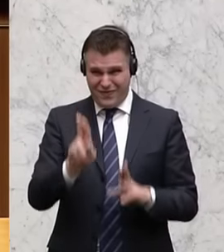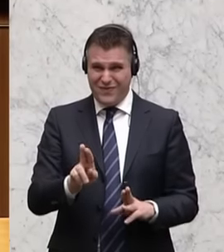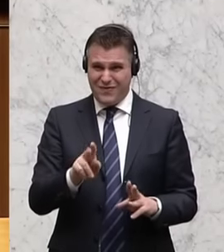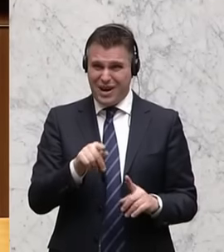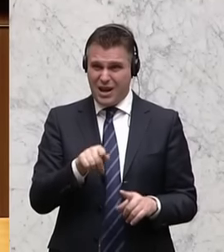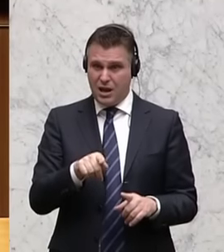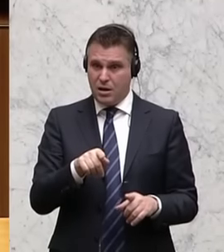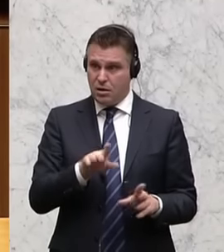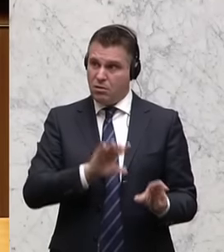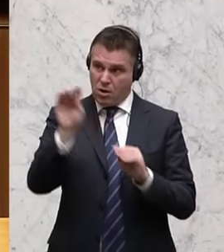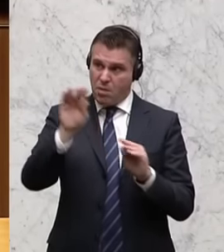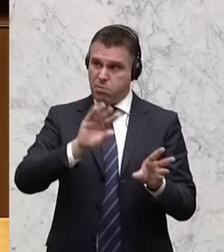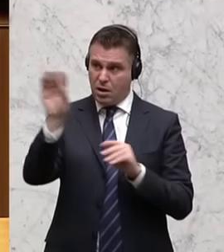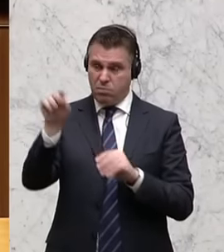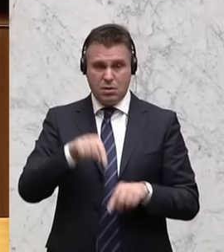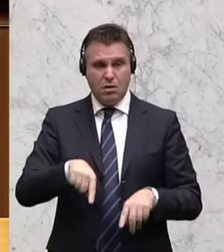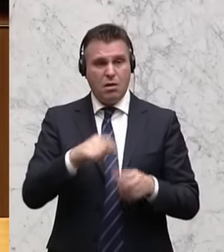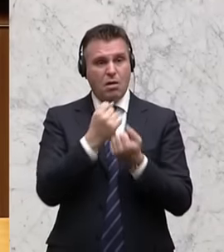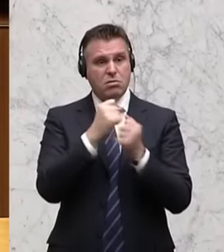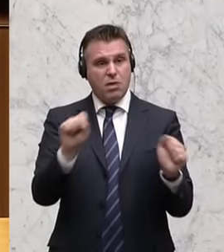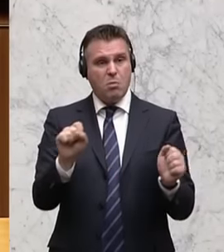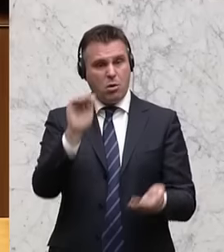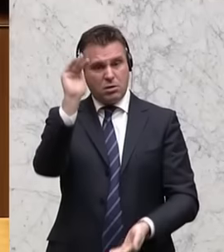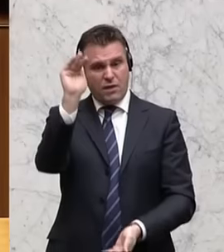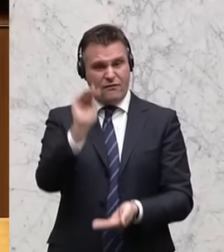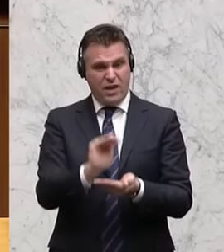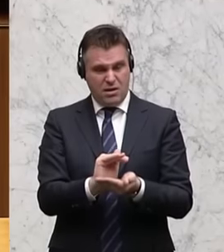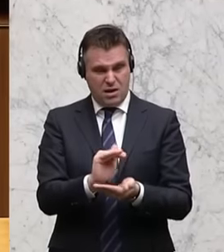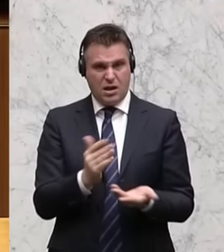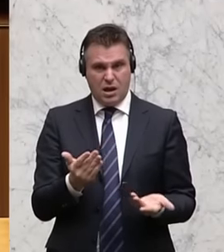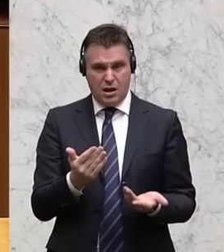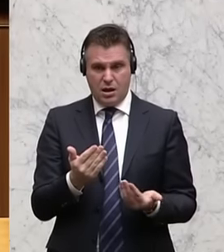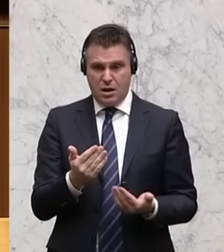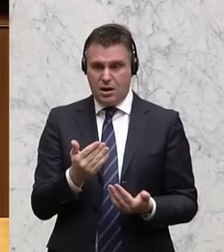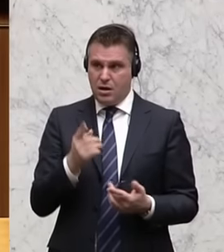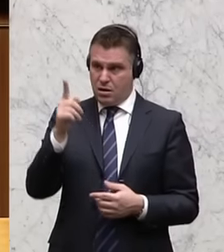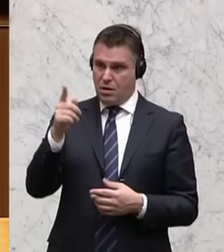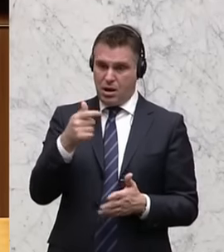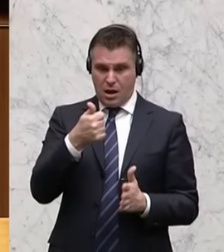diese Ausdünnung unserer Demokratie im Verhältnis 1:50, dieses